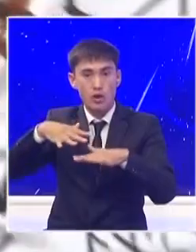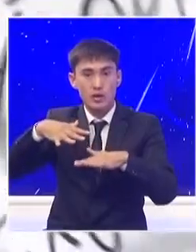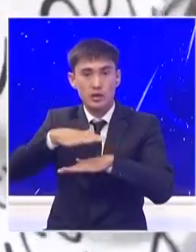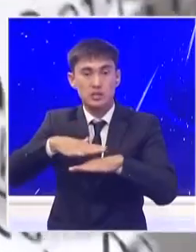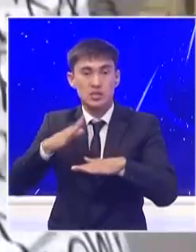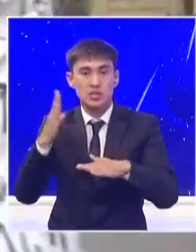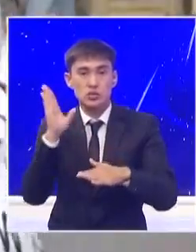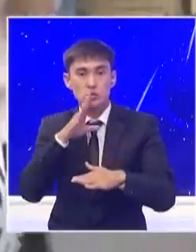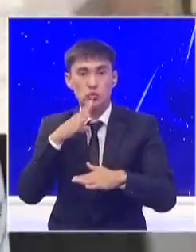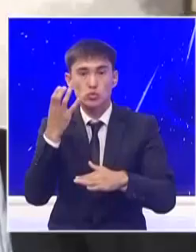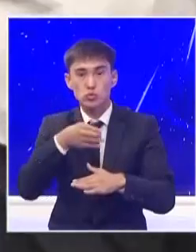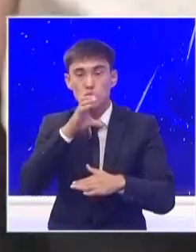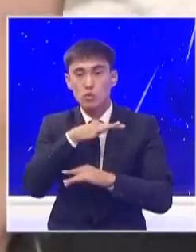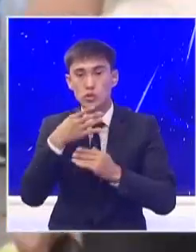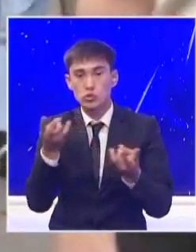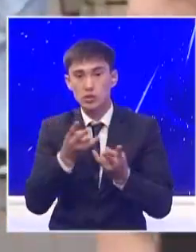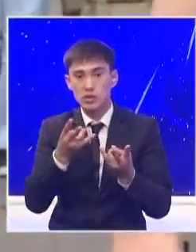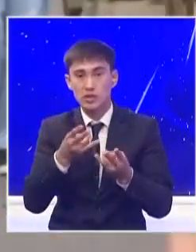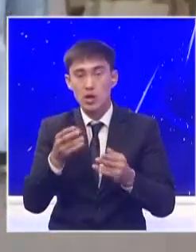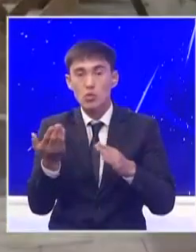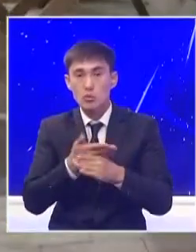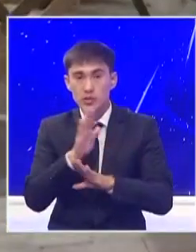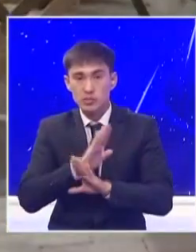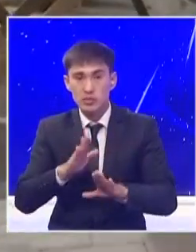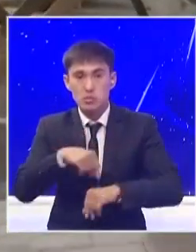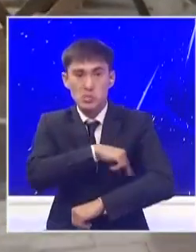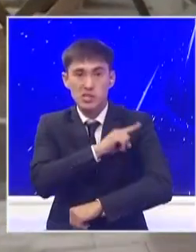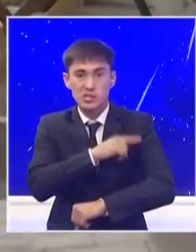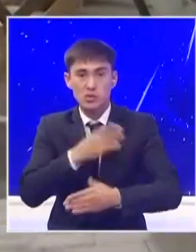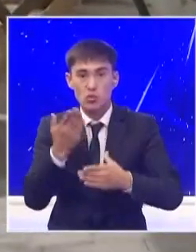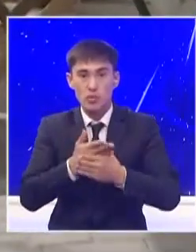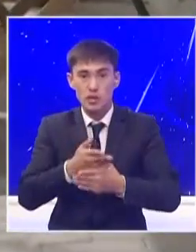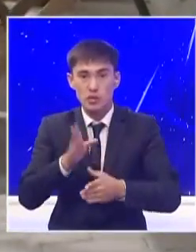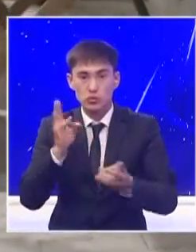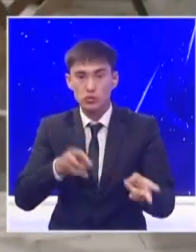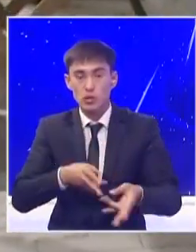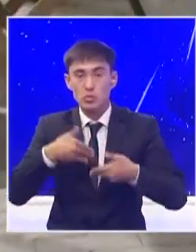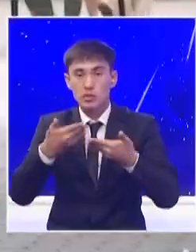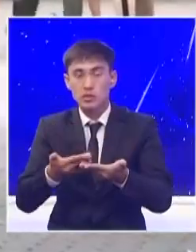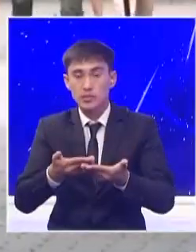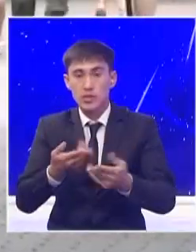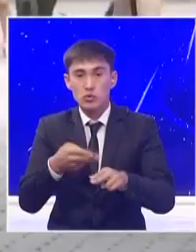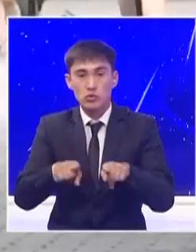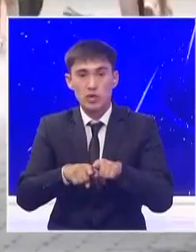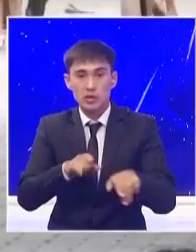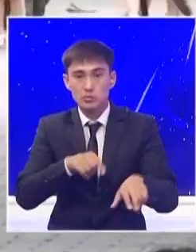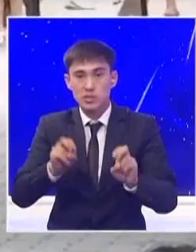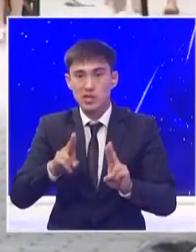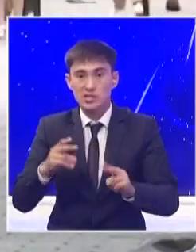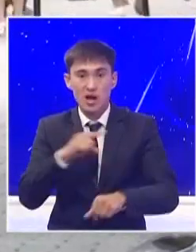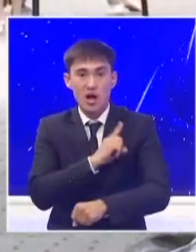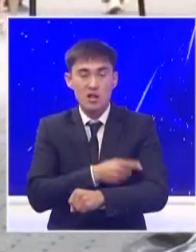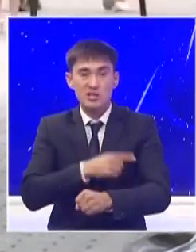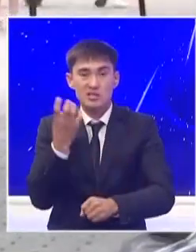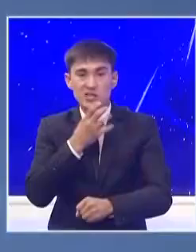суды көбірек ішу қажеттігін айтады. Бұл көмектеспеген жағдайда медициналық көмекке жүгіну керек. Сондай-ақ сала өкілдері қатты ыстық